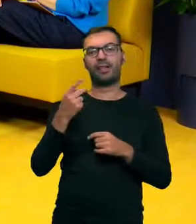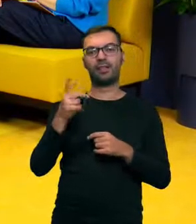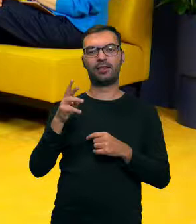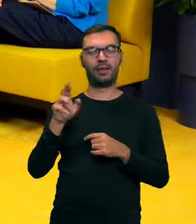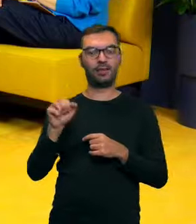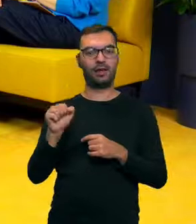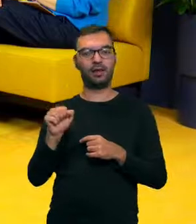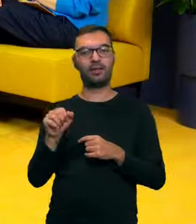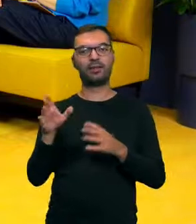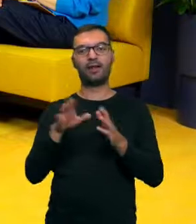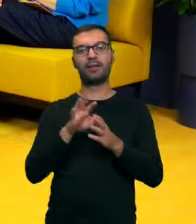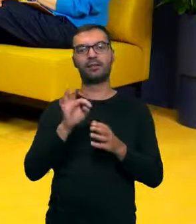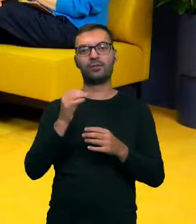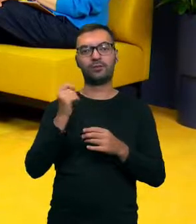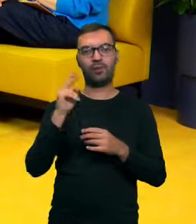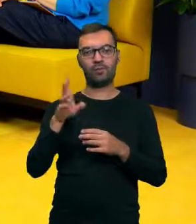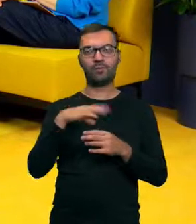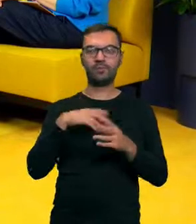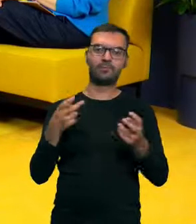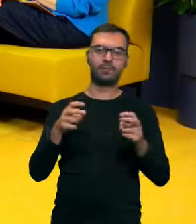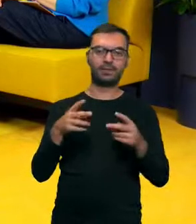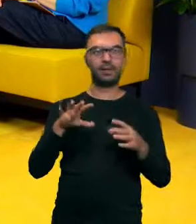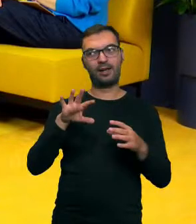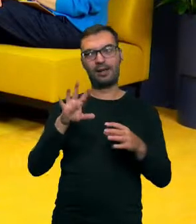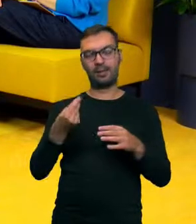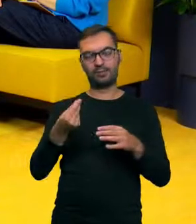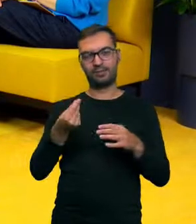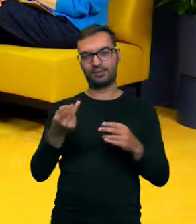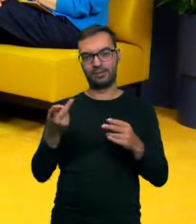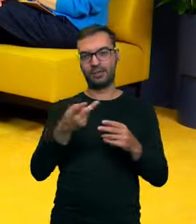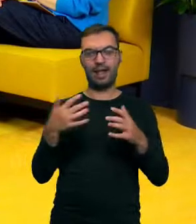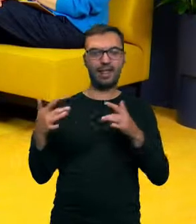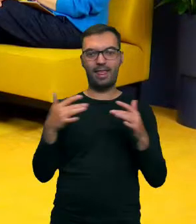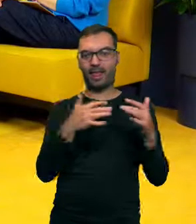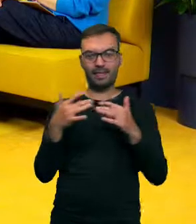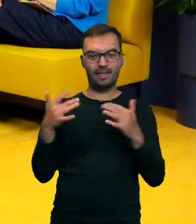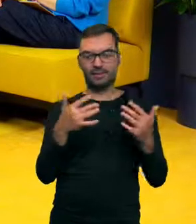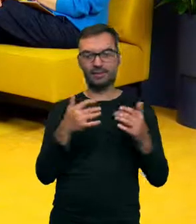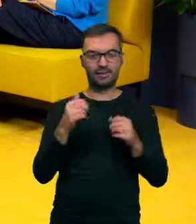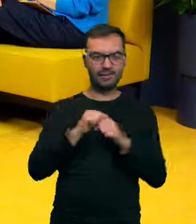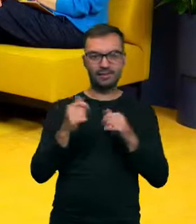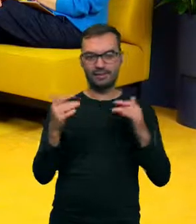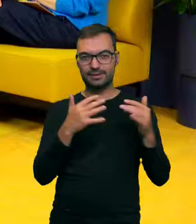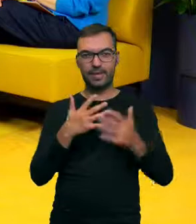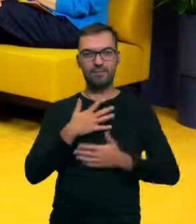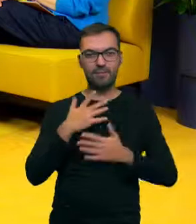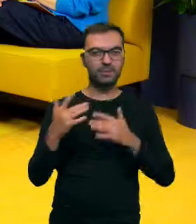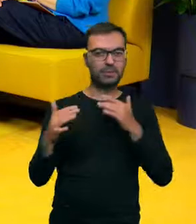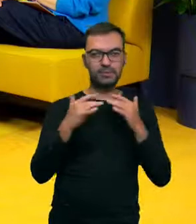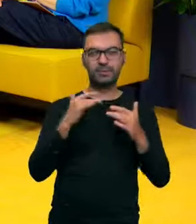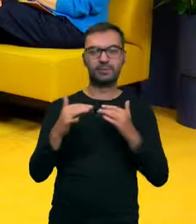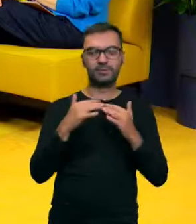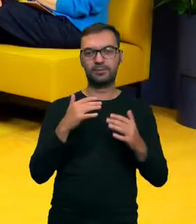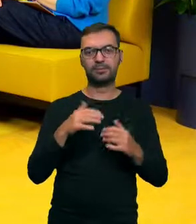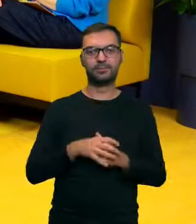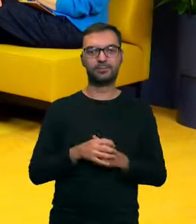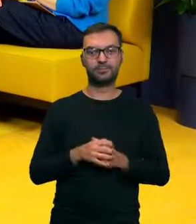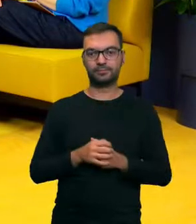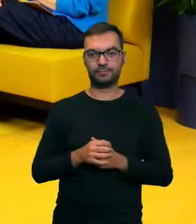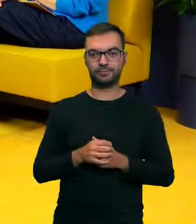razem z Tomkiem mogą stworzyć jakąś taką dziwną energię, gdzie jest jakaś taka fluktuacja tych emocji, że to jakoś tak